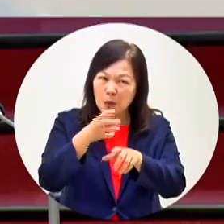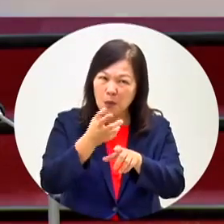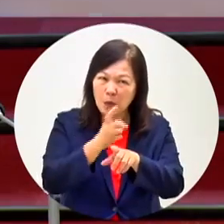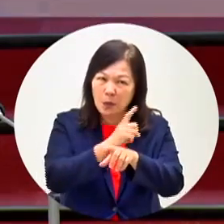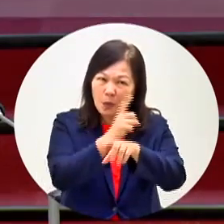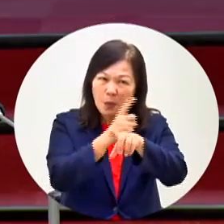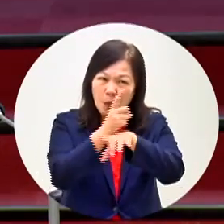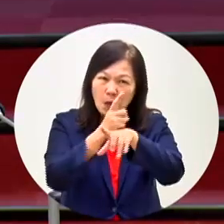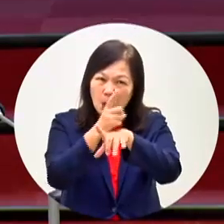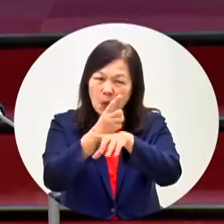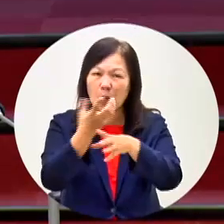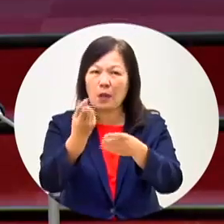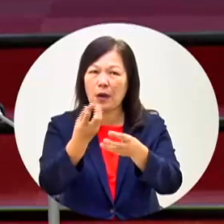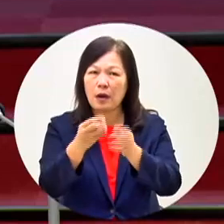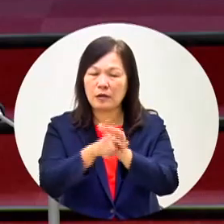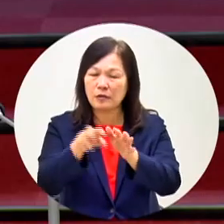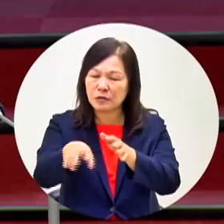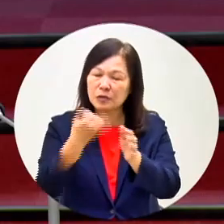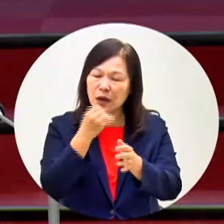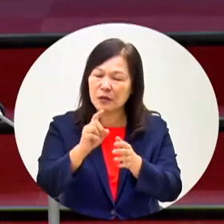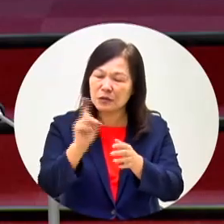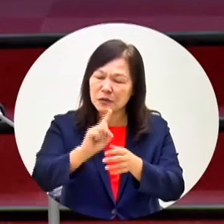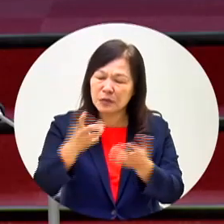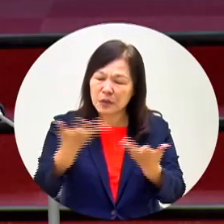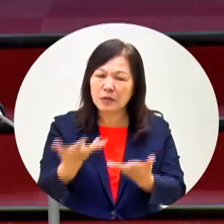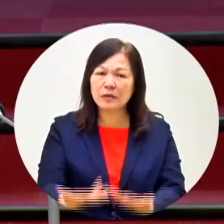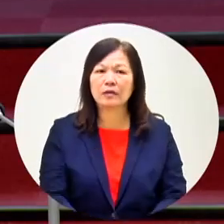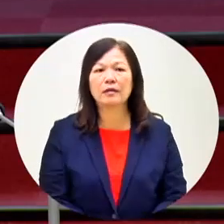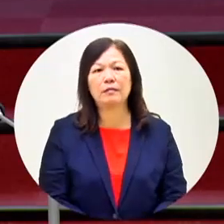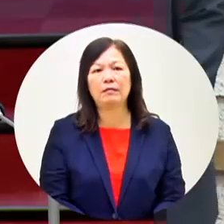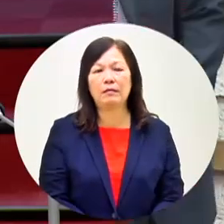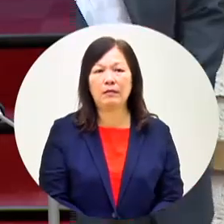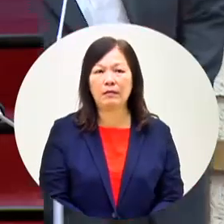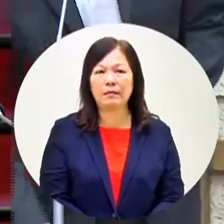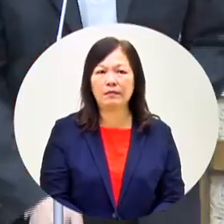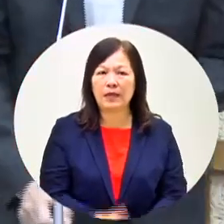件来？拜托。 来，分局长，等我来。